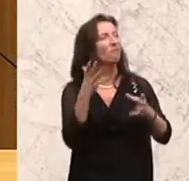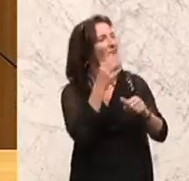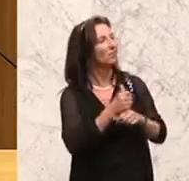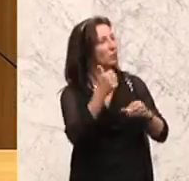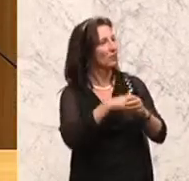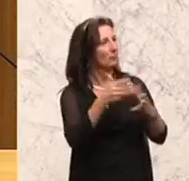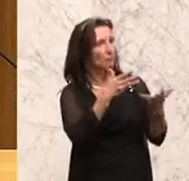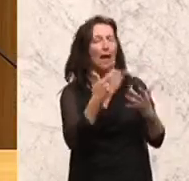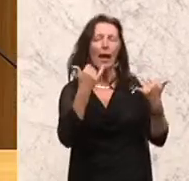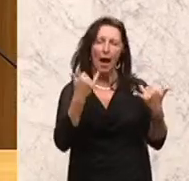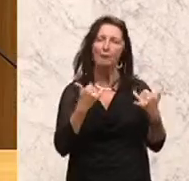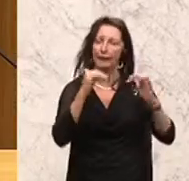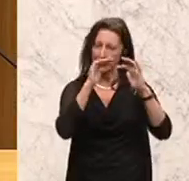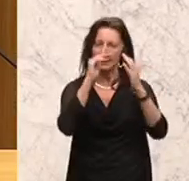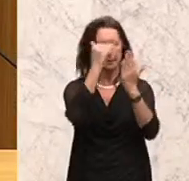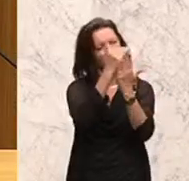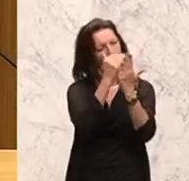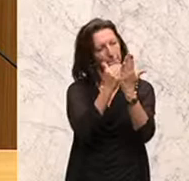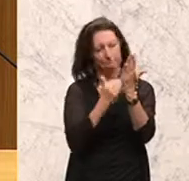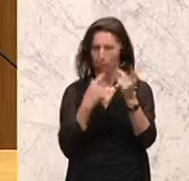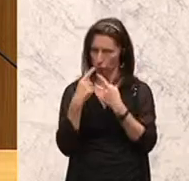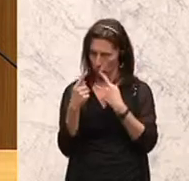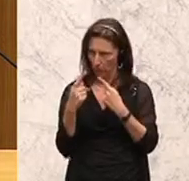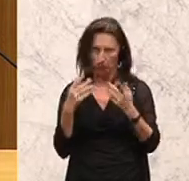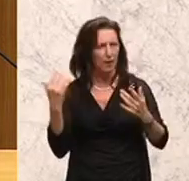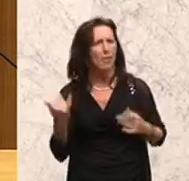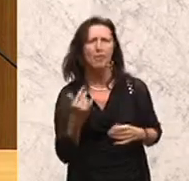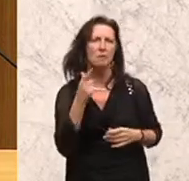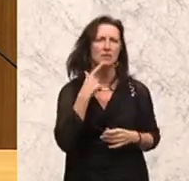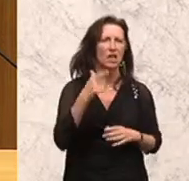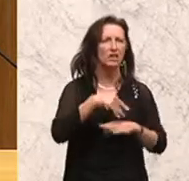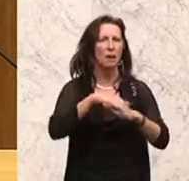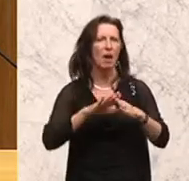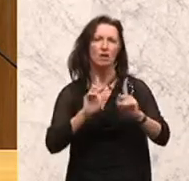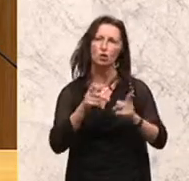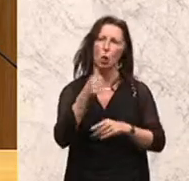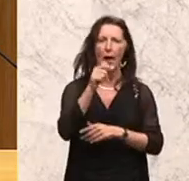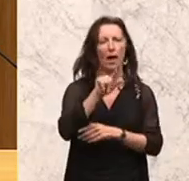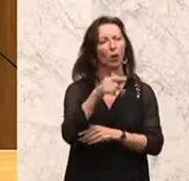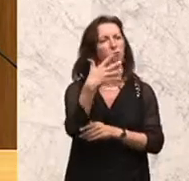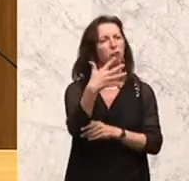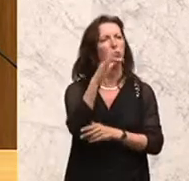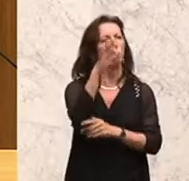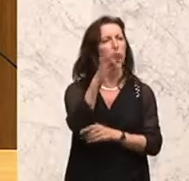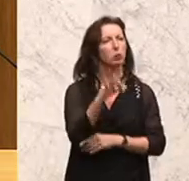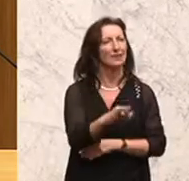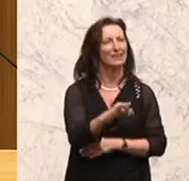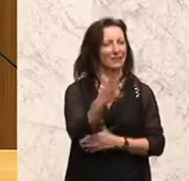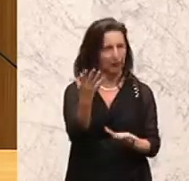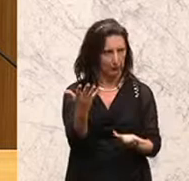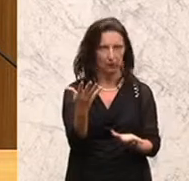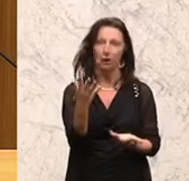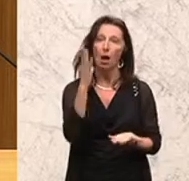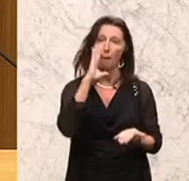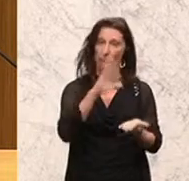einzelnen Bestimmungen ein. Es wird immer davon gesprochen, dass Gemeinden 1,5% ihrer Wohnbevölkerung als